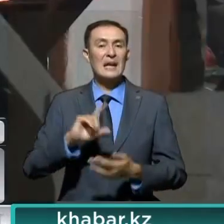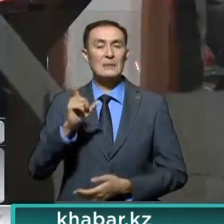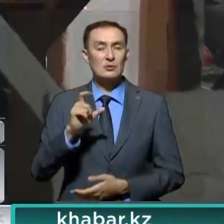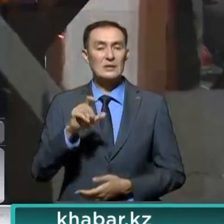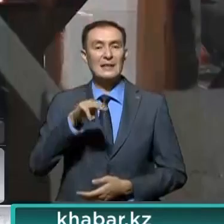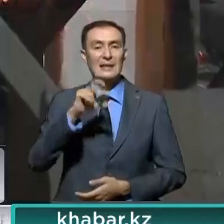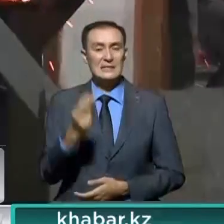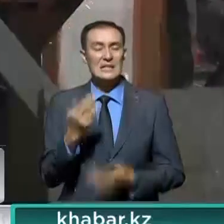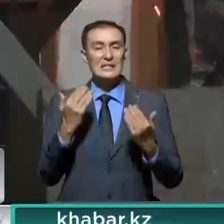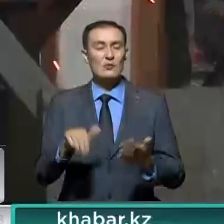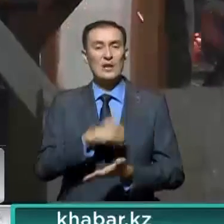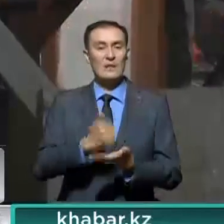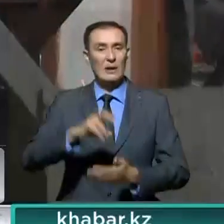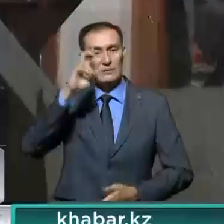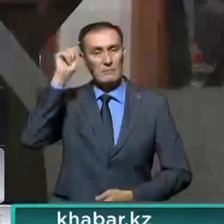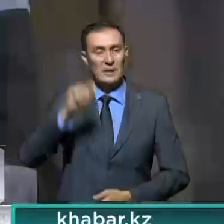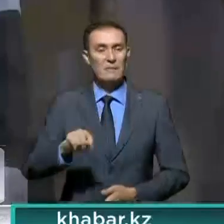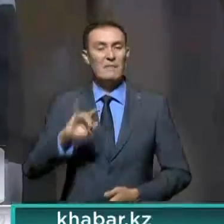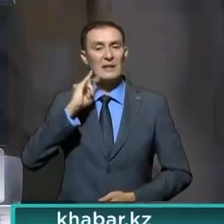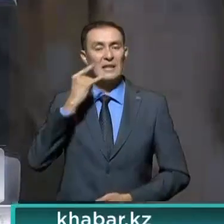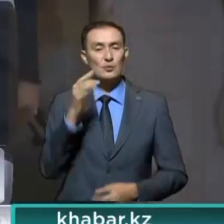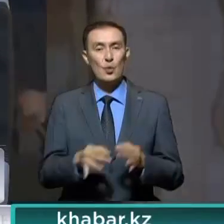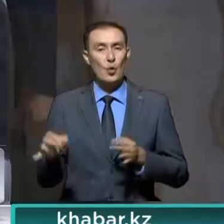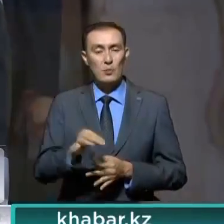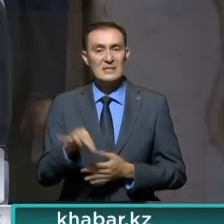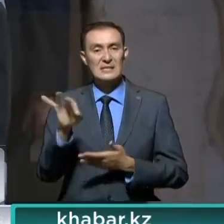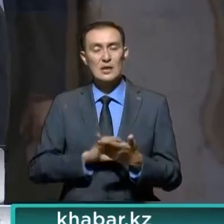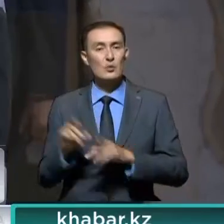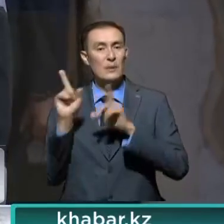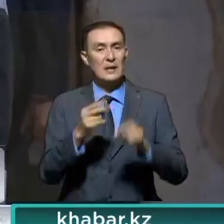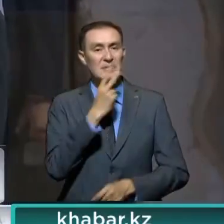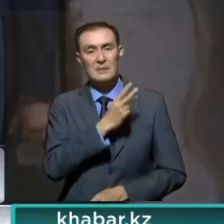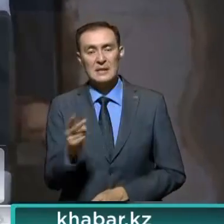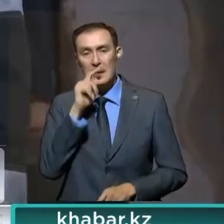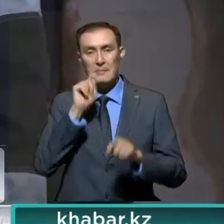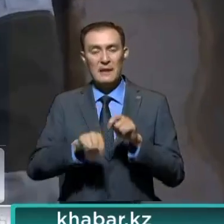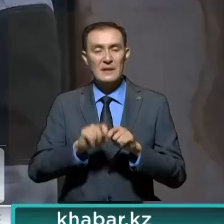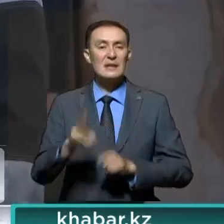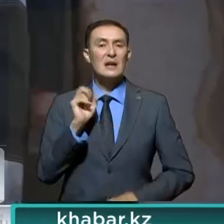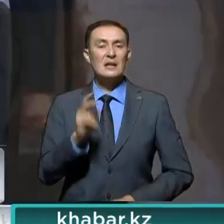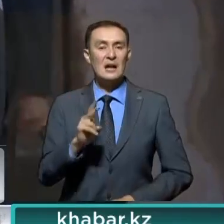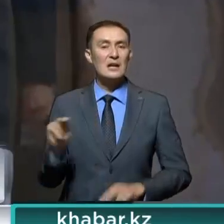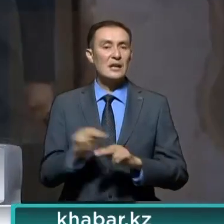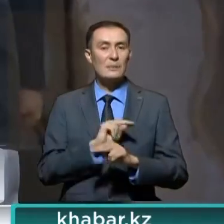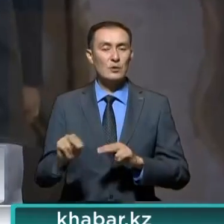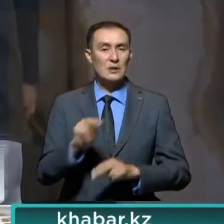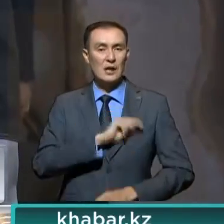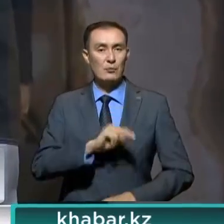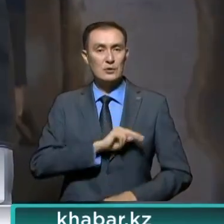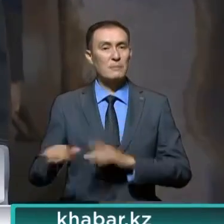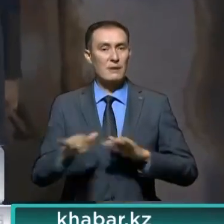ТЭЦ. Сегодня глава государства, прибыв в Павлодарскую область, направился в первую очередь проверить, как там идут ремонтные